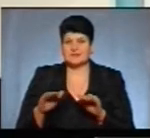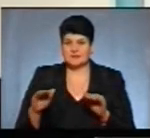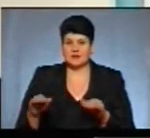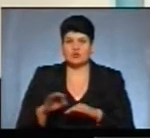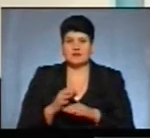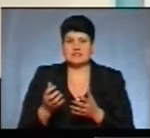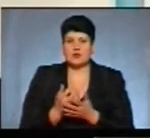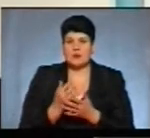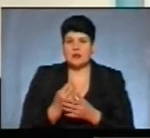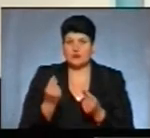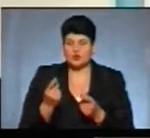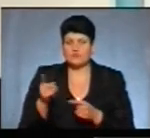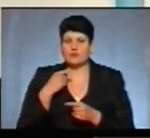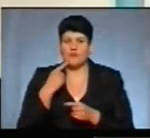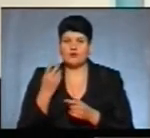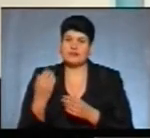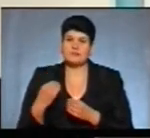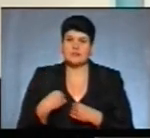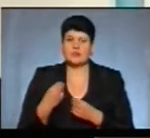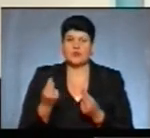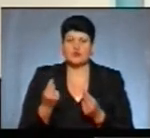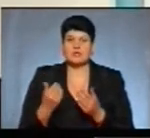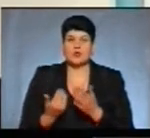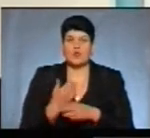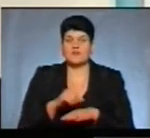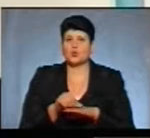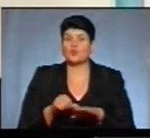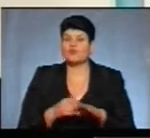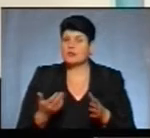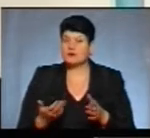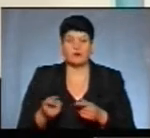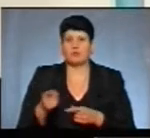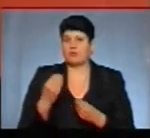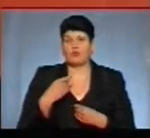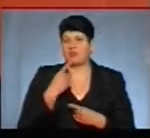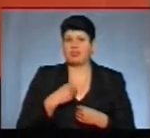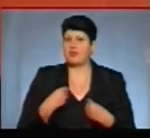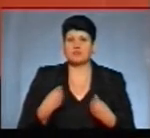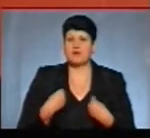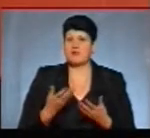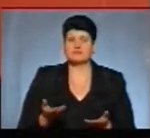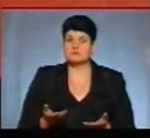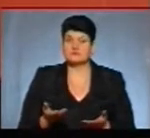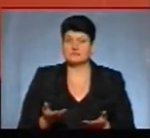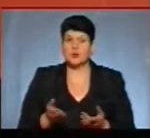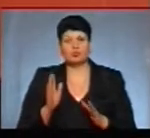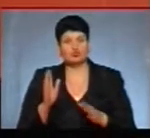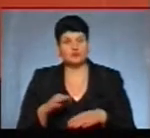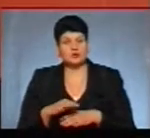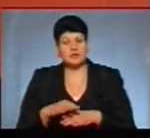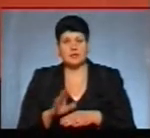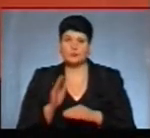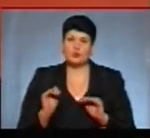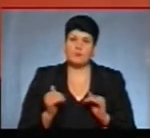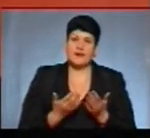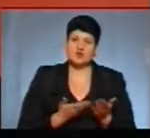вона каже, от дай мені кошти на там, нові туфлі. А він каже, не дам. Буде це насильство, буде це